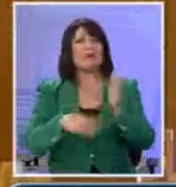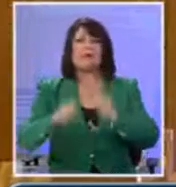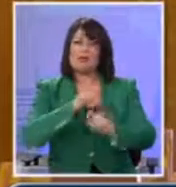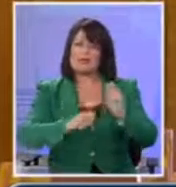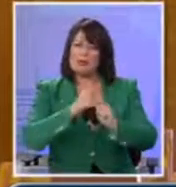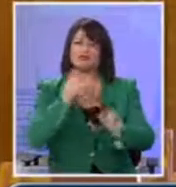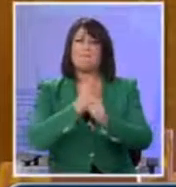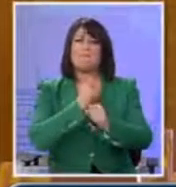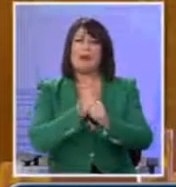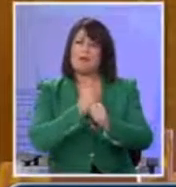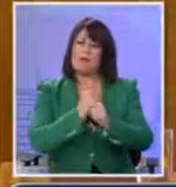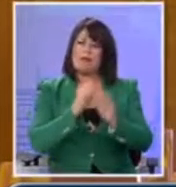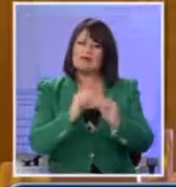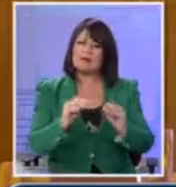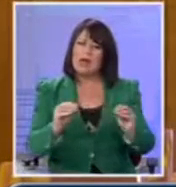και επαγγελματικής